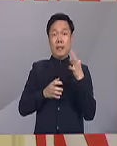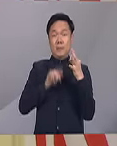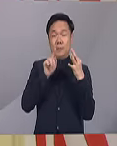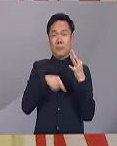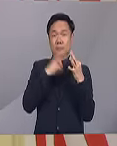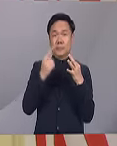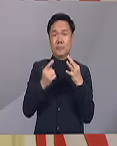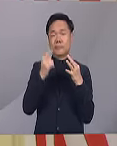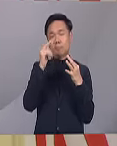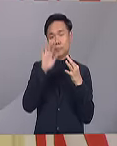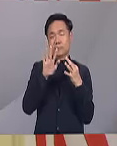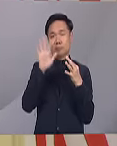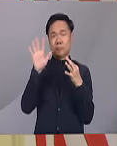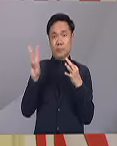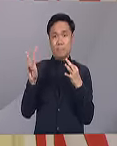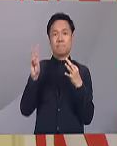19,056 anggota.